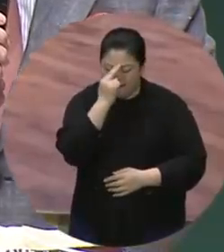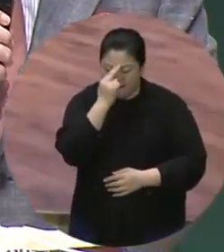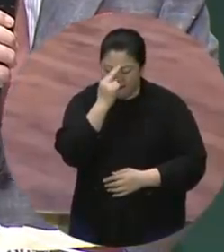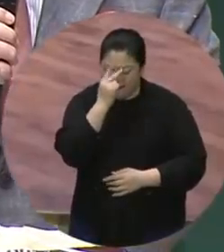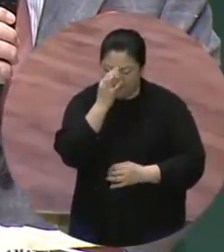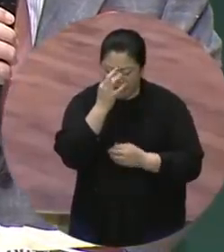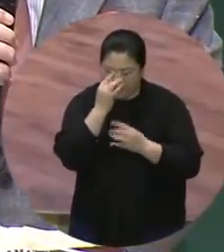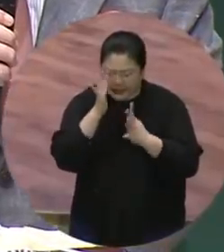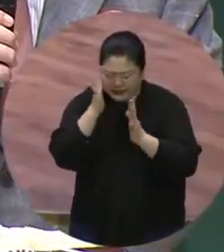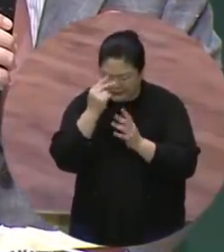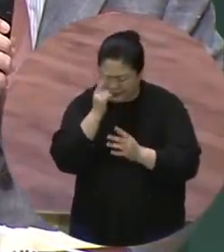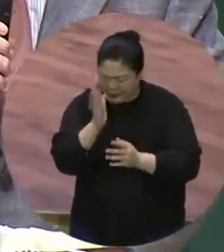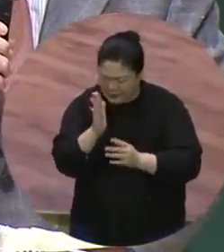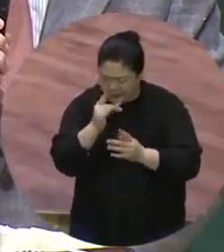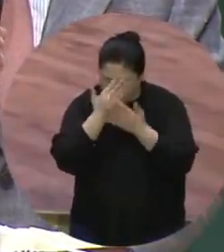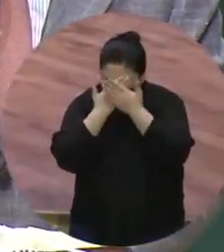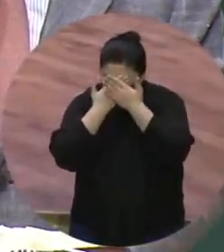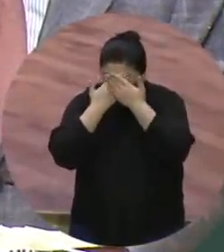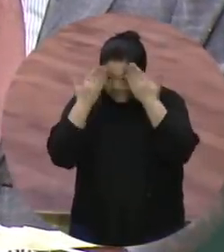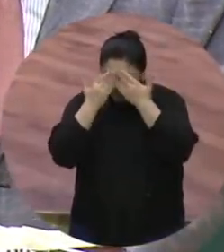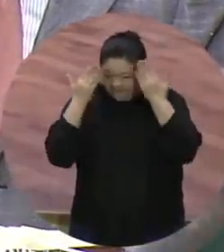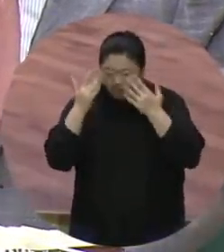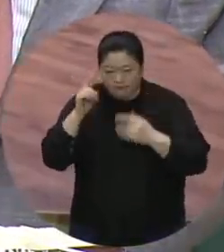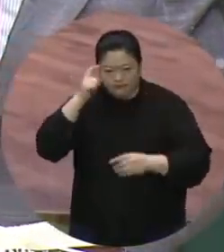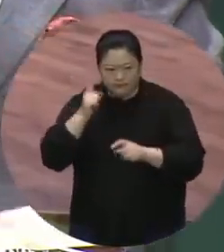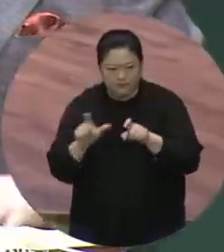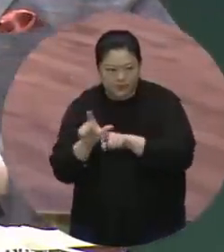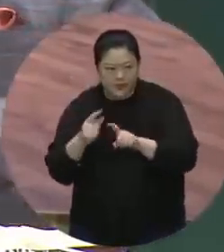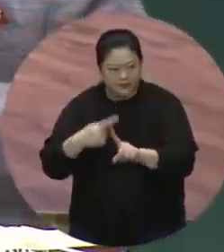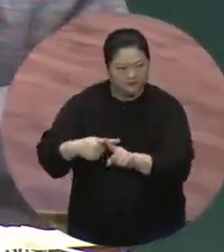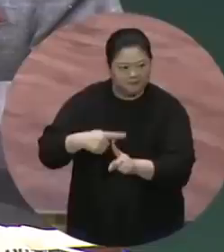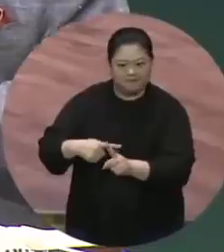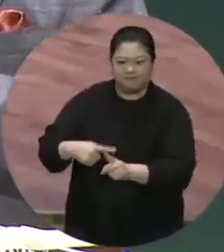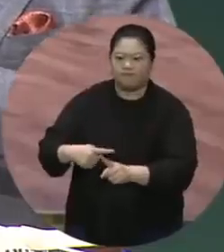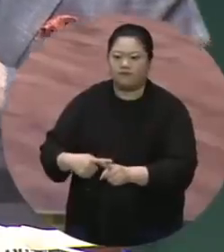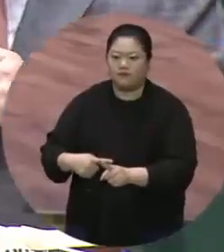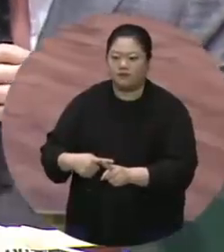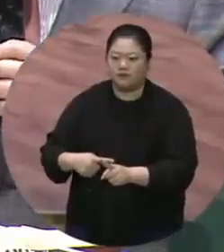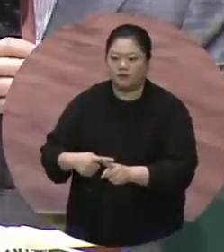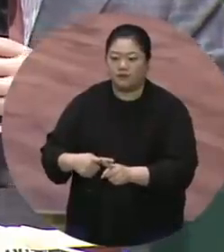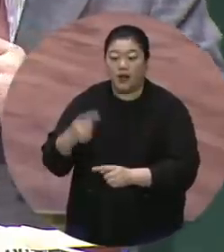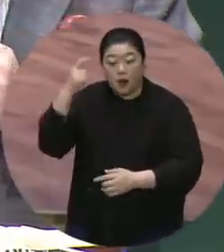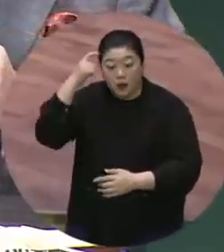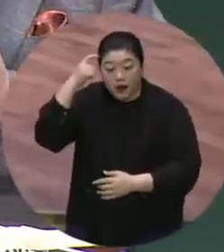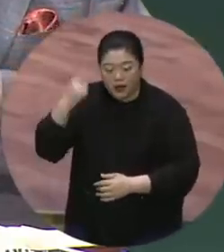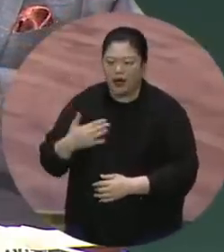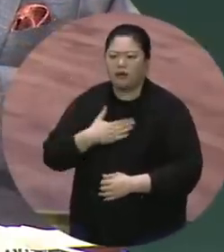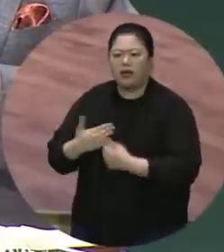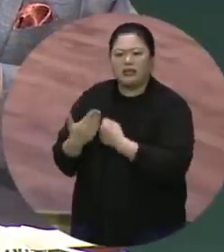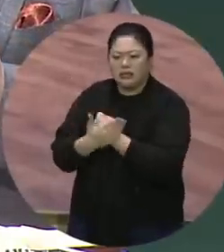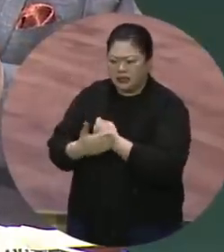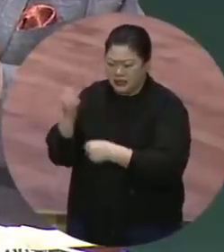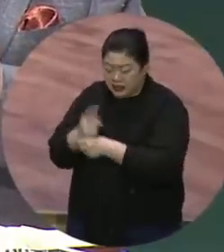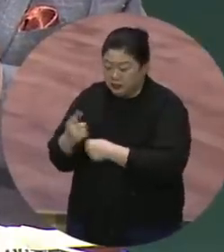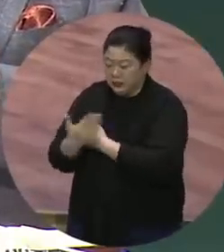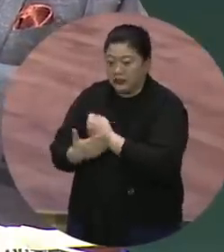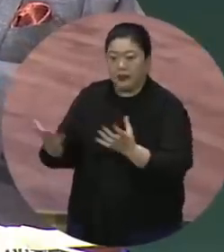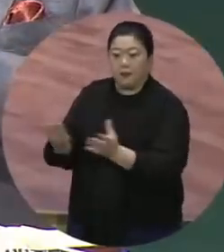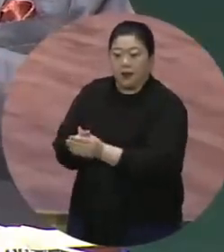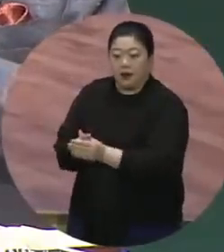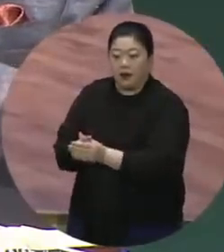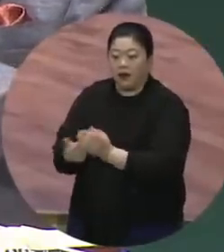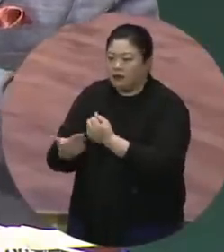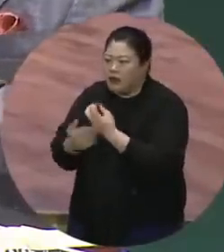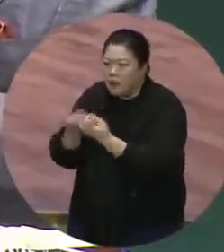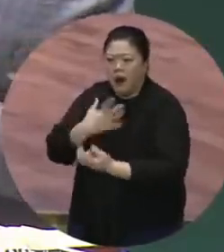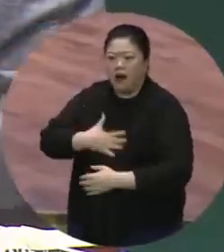안 하려고 애를 씁니다. 부정적, 의식적으로. 은혜 받은 사람, 성령의 사람은요, 이런 의식적으로